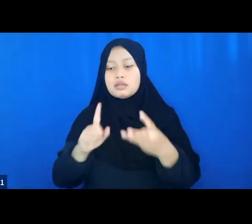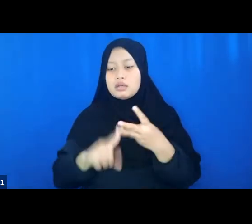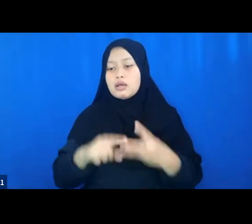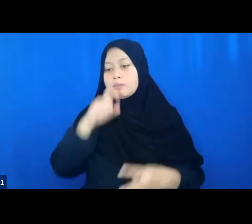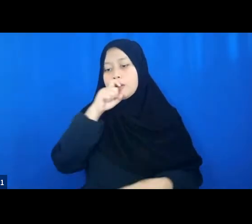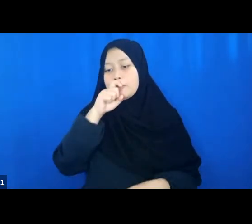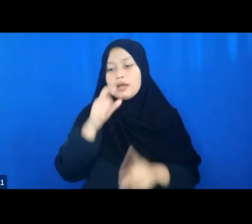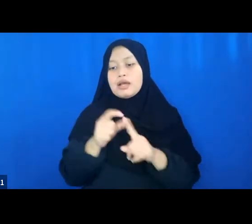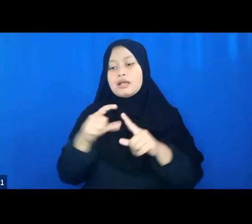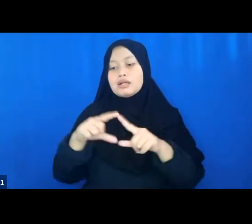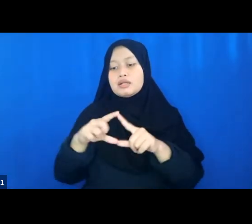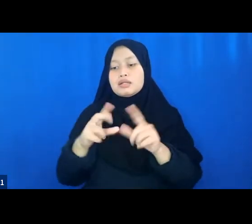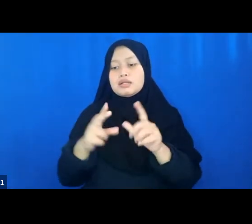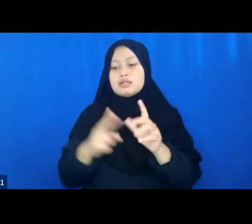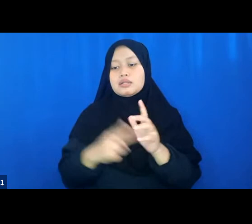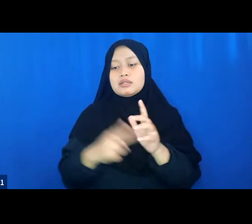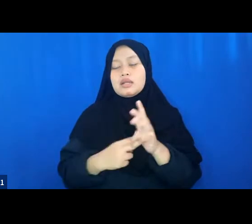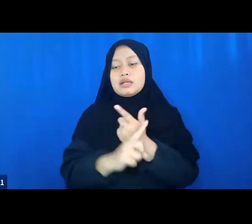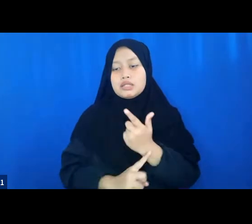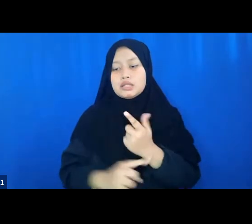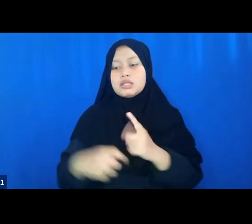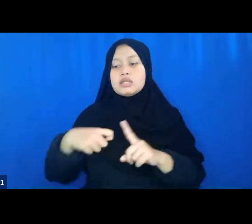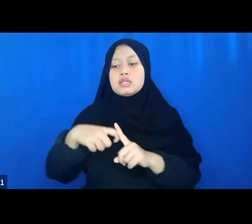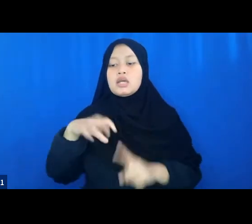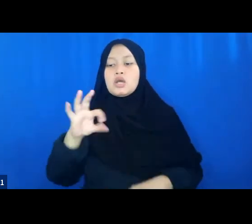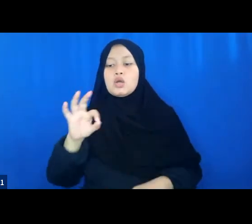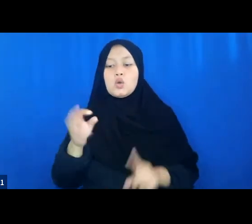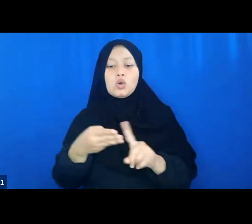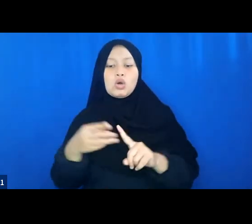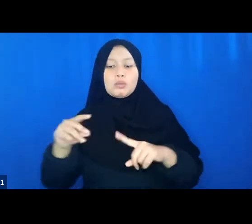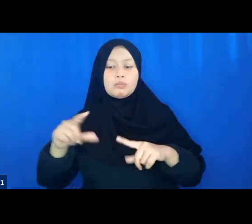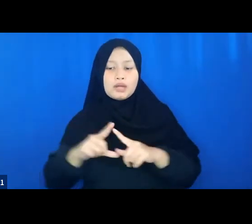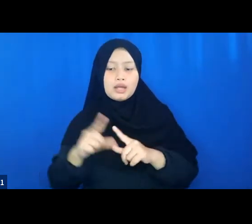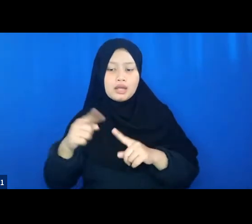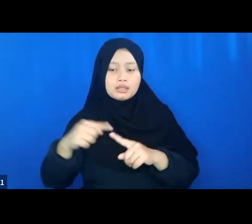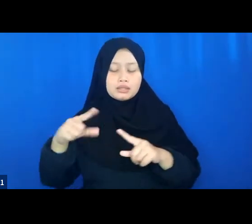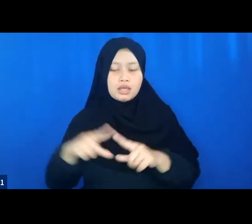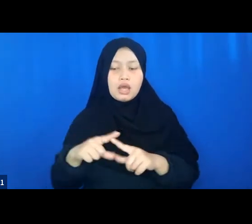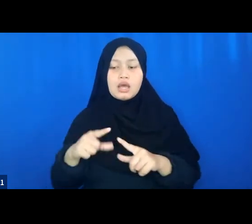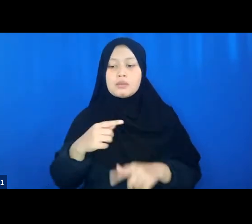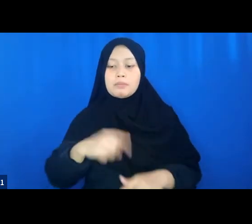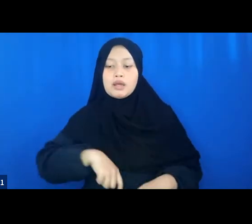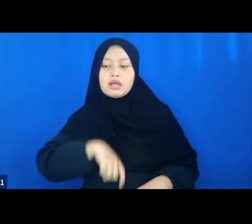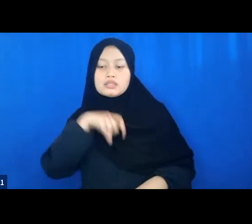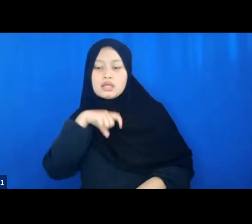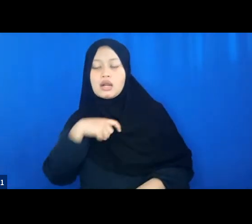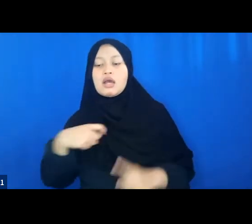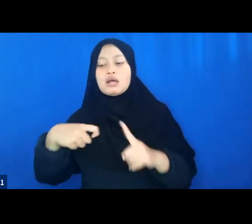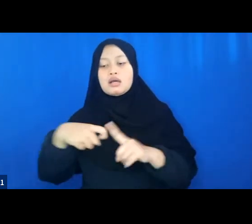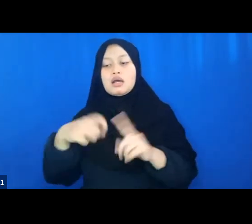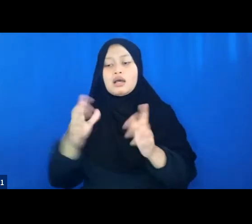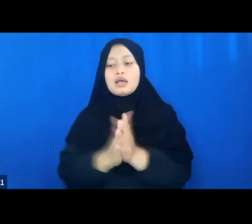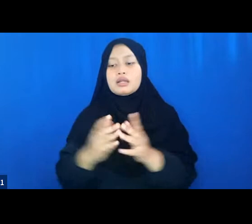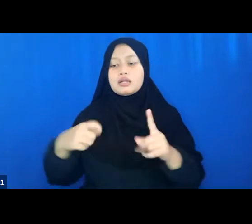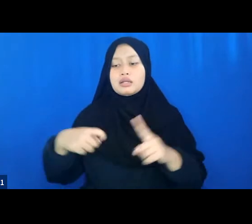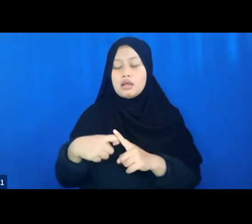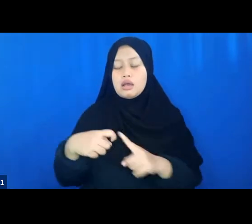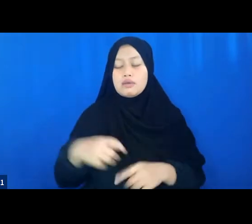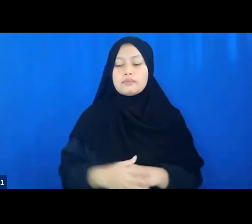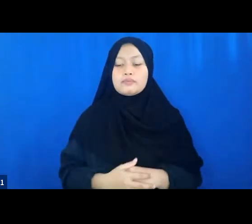kobra SH LLM sebagai partner dari kstrsk dan juga rekan saya